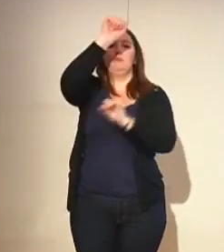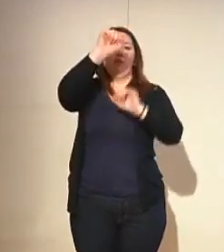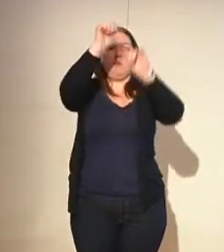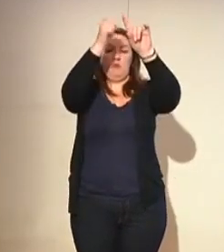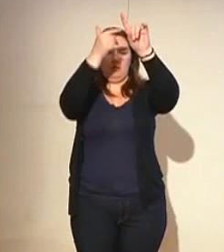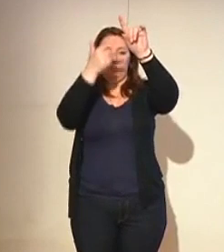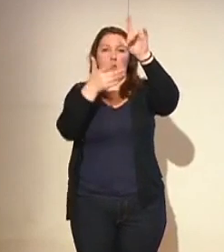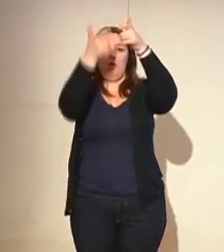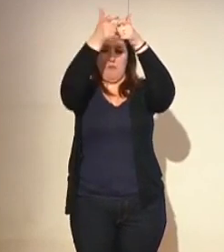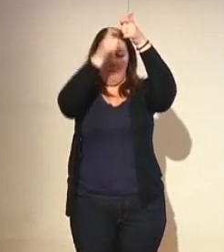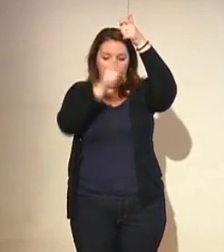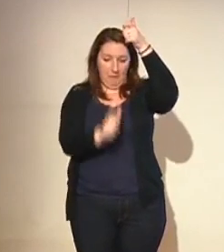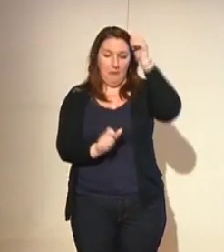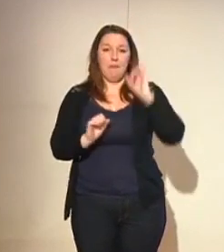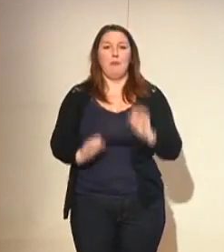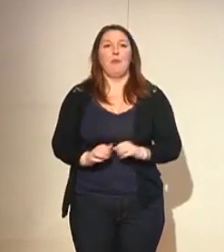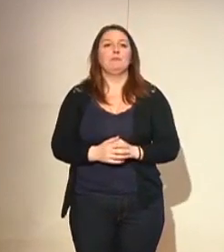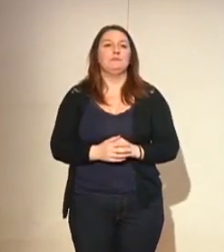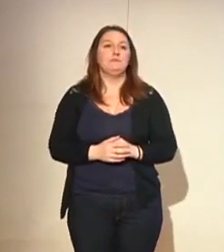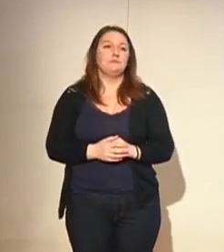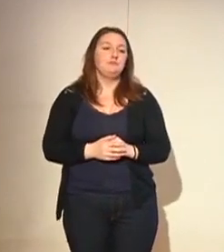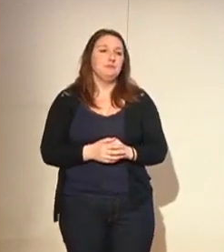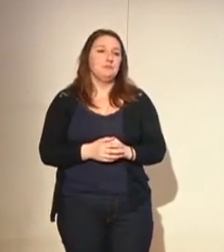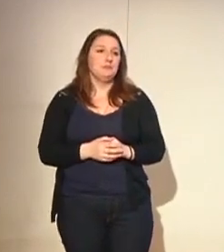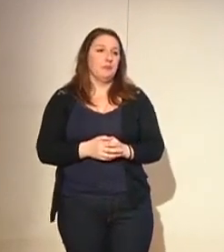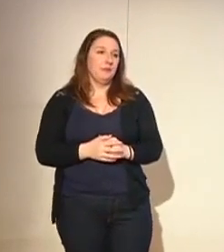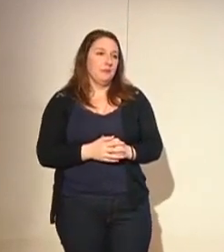délibérations je sais pasù mon petit papier